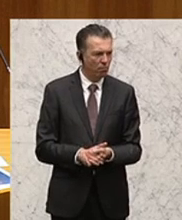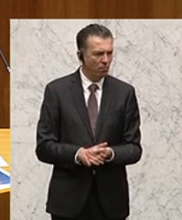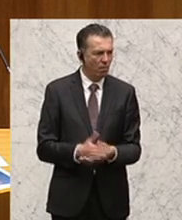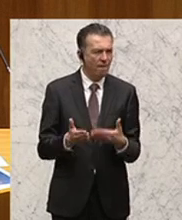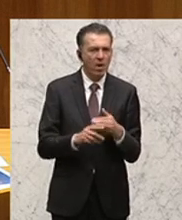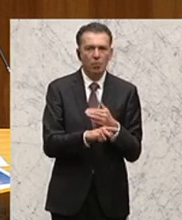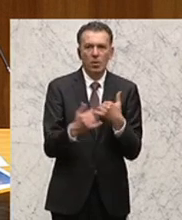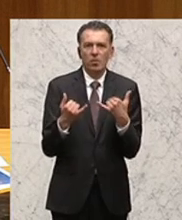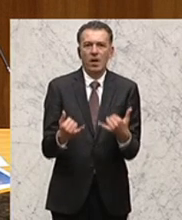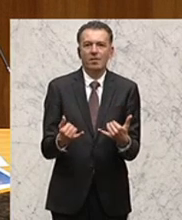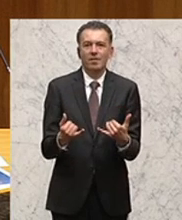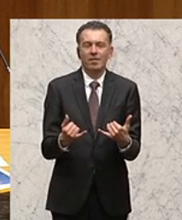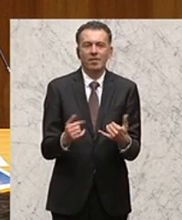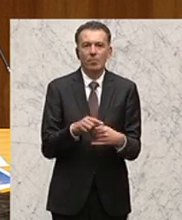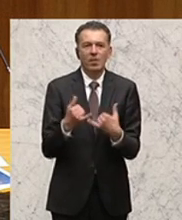was hier